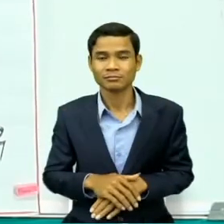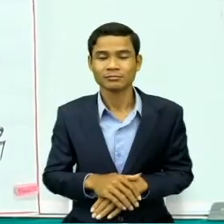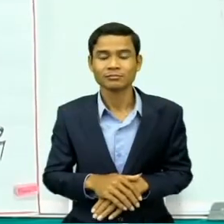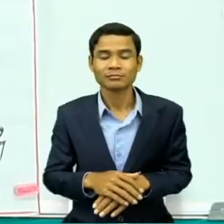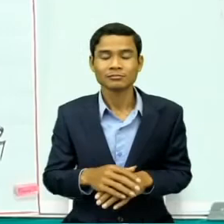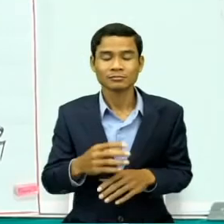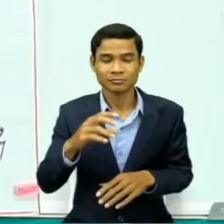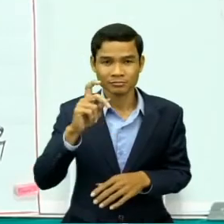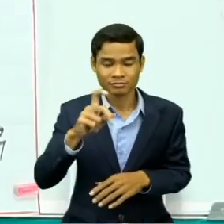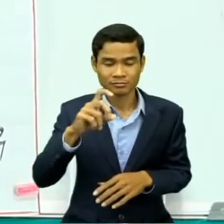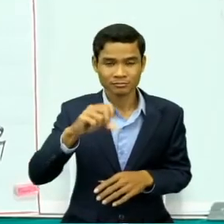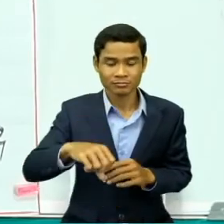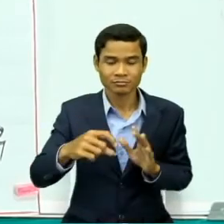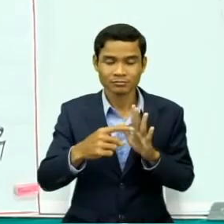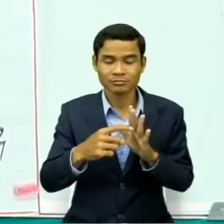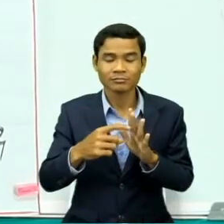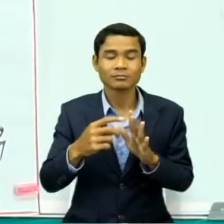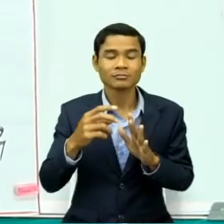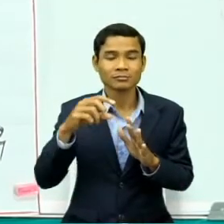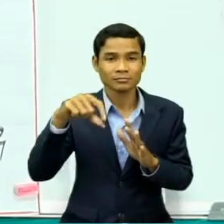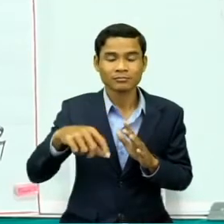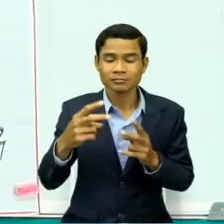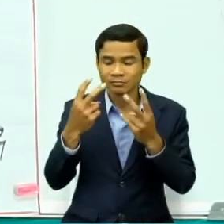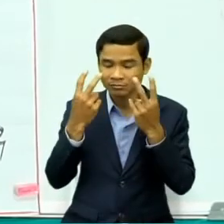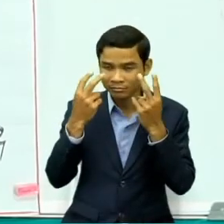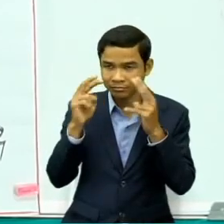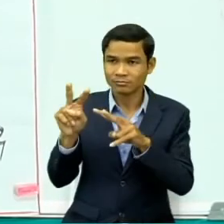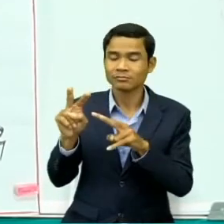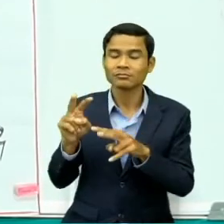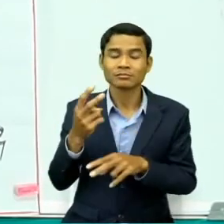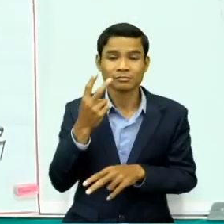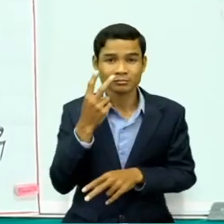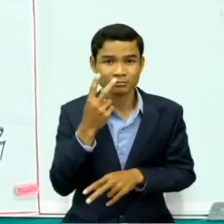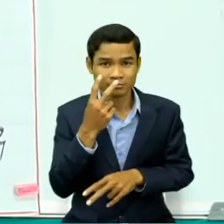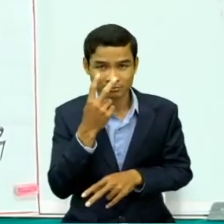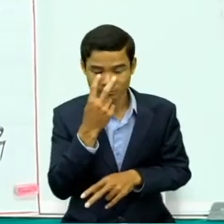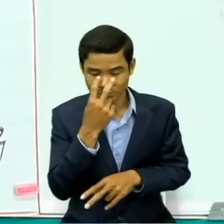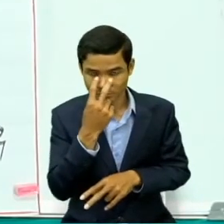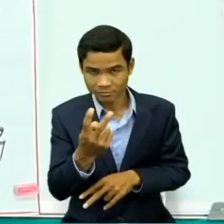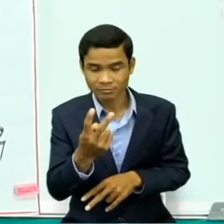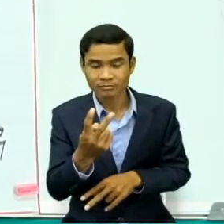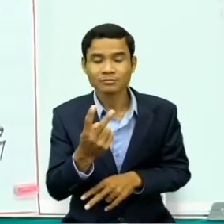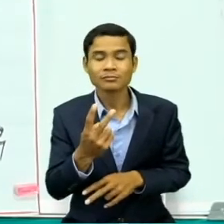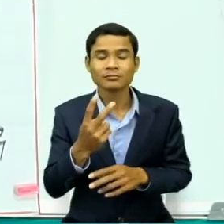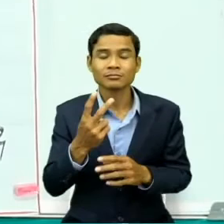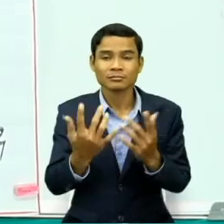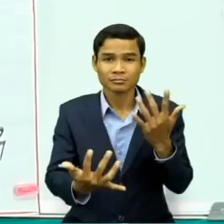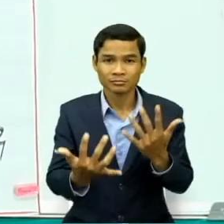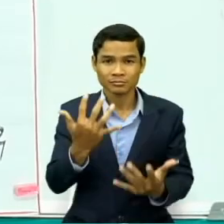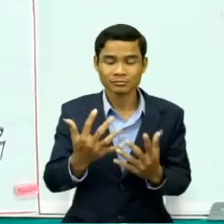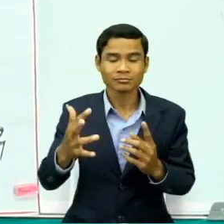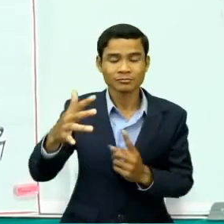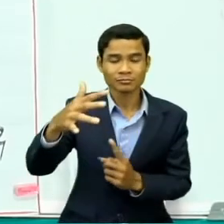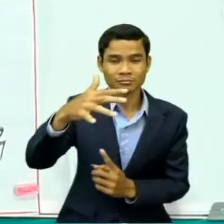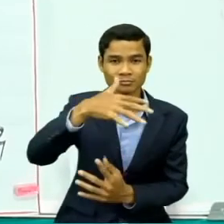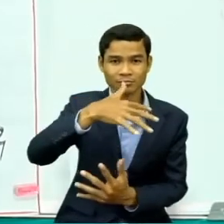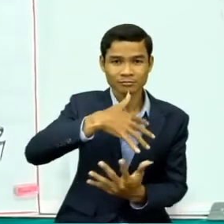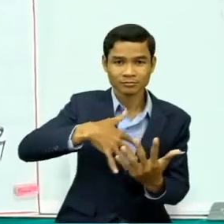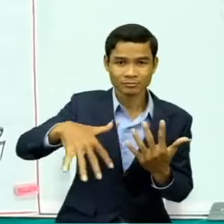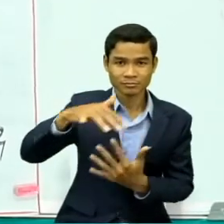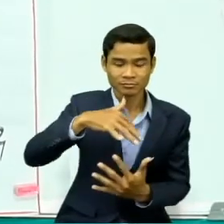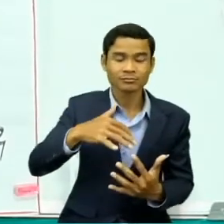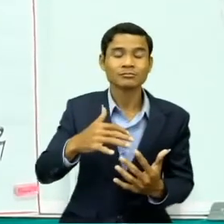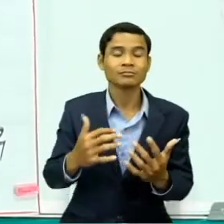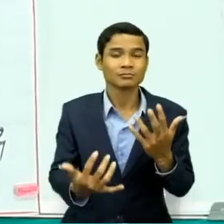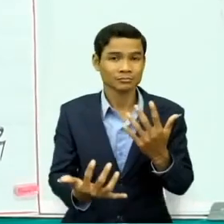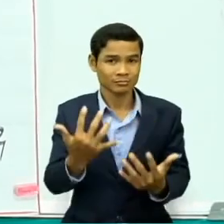plok kro lêch phnêch phlẹt khơn phnuộc phlên chạp chẻ